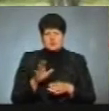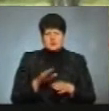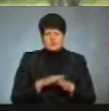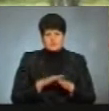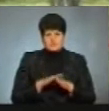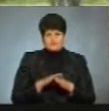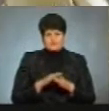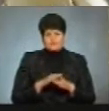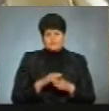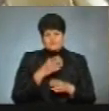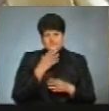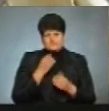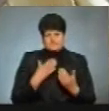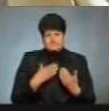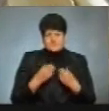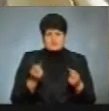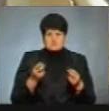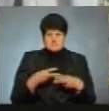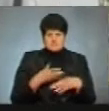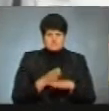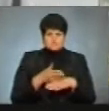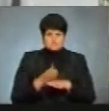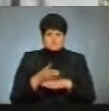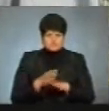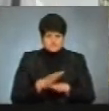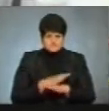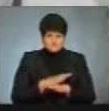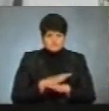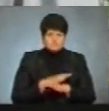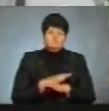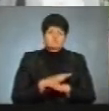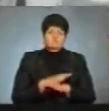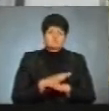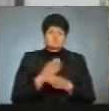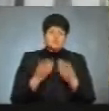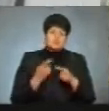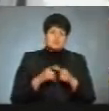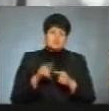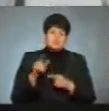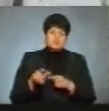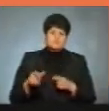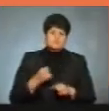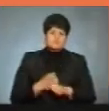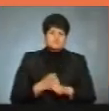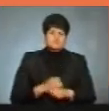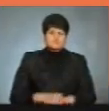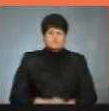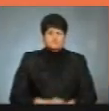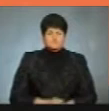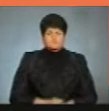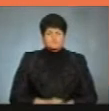зовсім коректно відносяться, спеціально розбивають інколи, але це людський фактор.